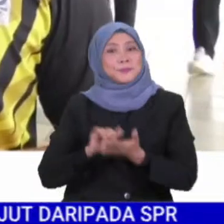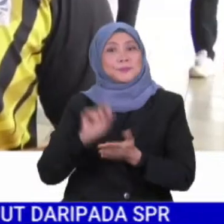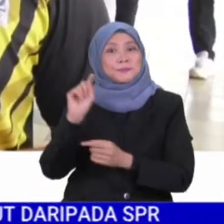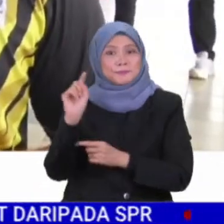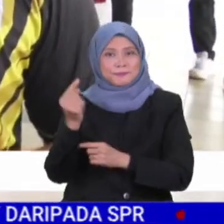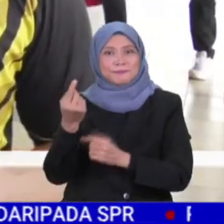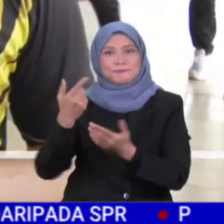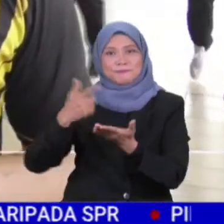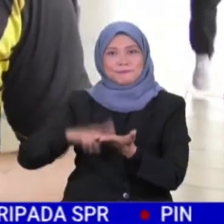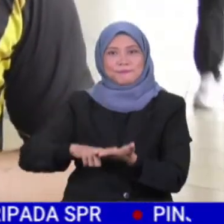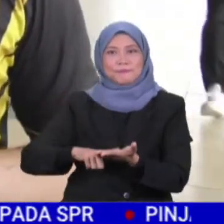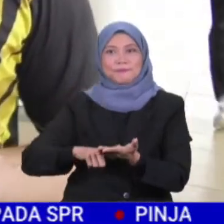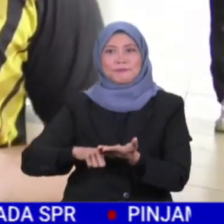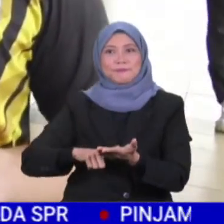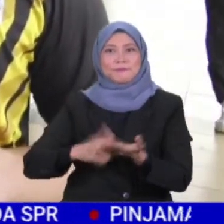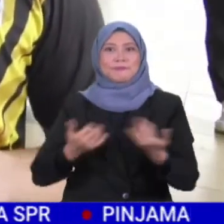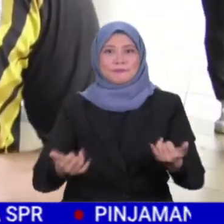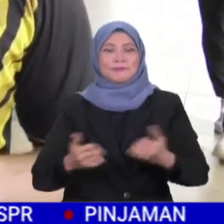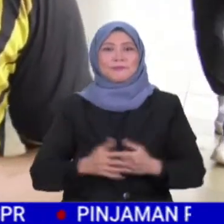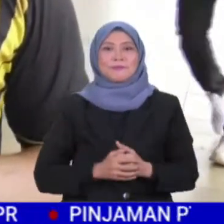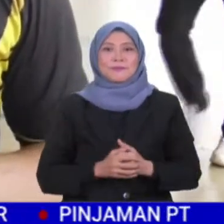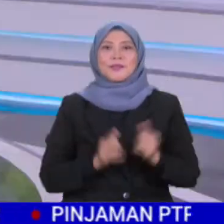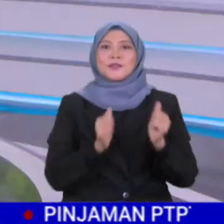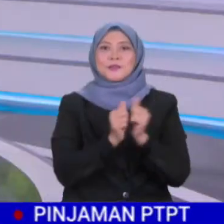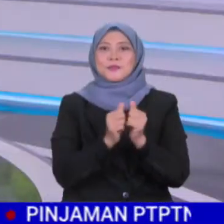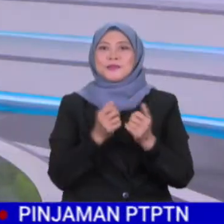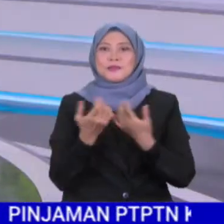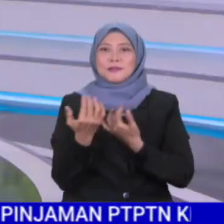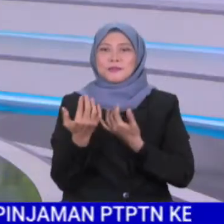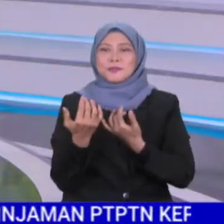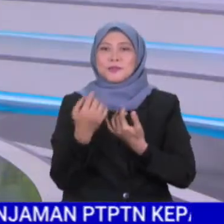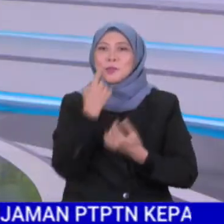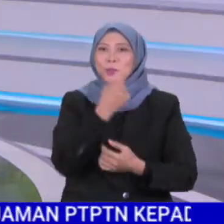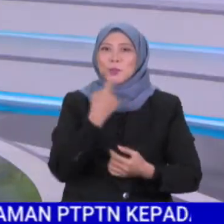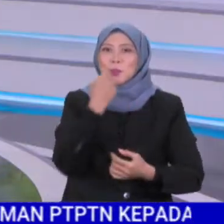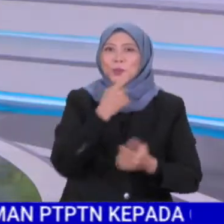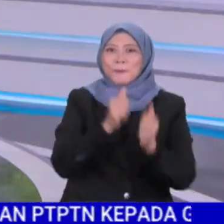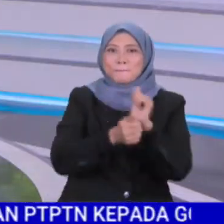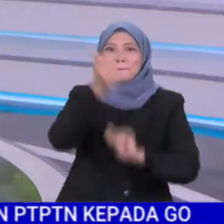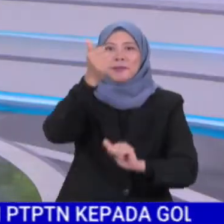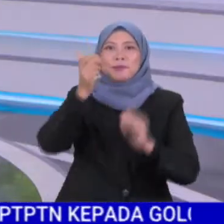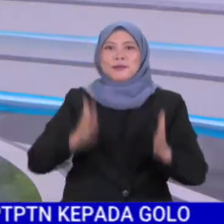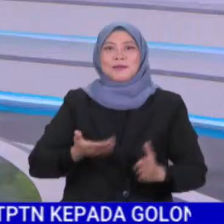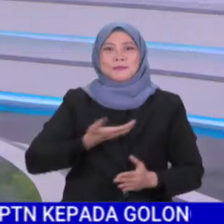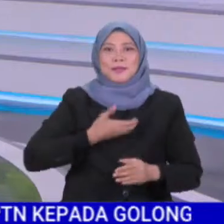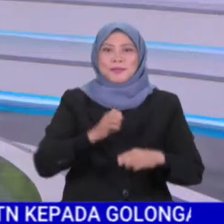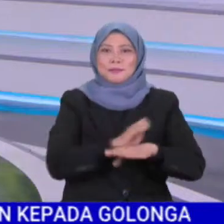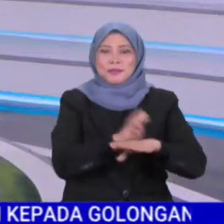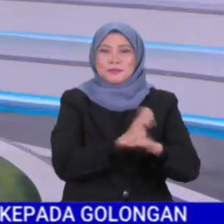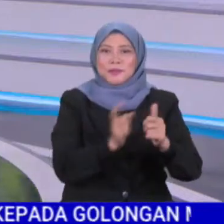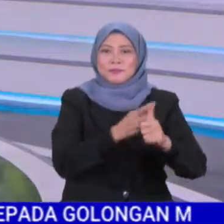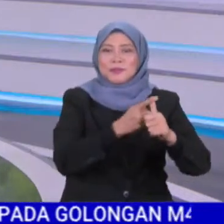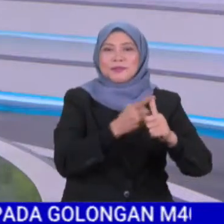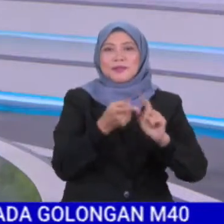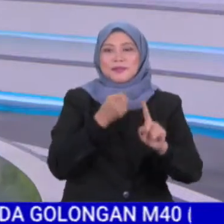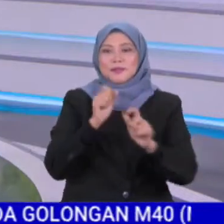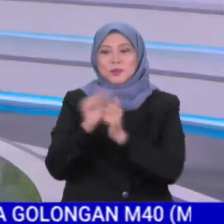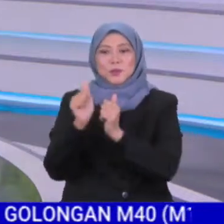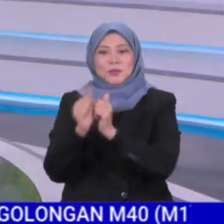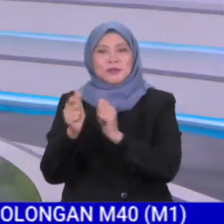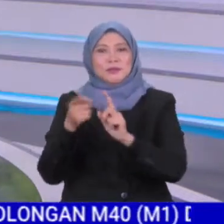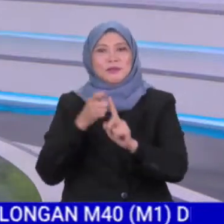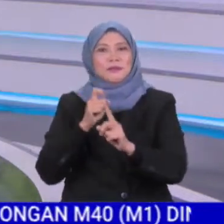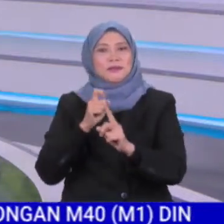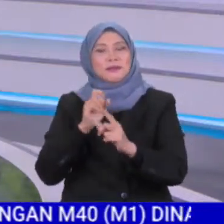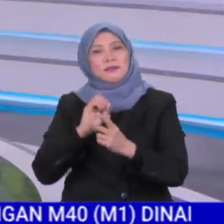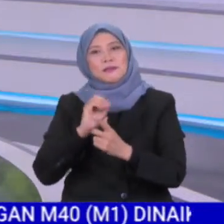ini saja laporan saya untuk ketika ini. Kita sama-sama nantikan siapakah pemenang pingat emas pertama daripada sukan ataupun daripada